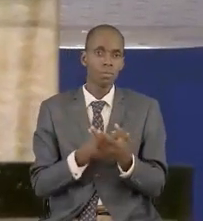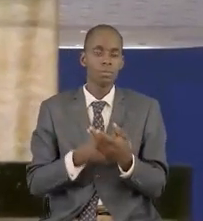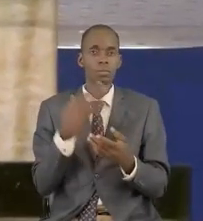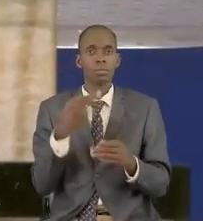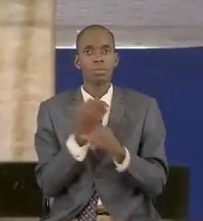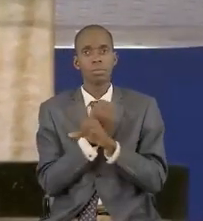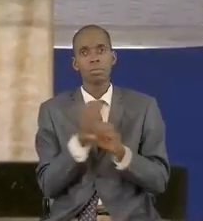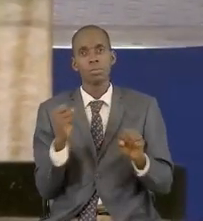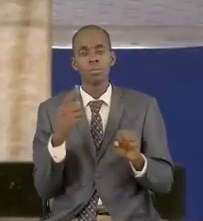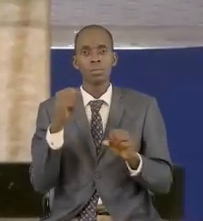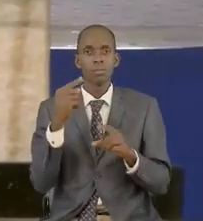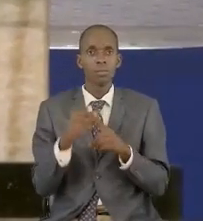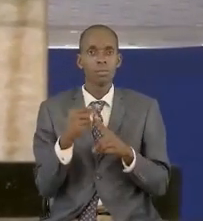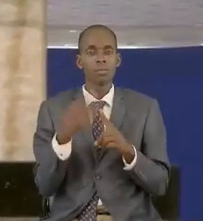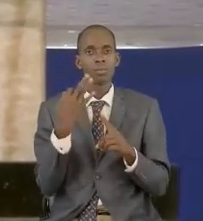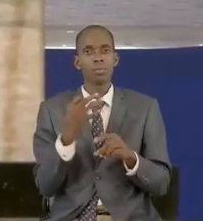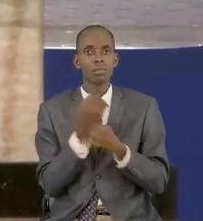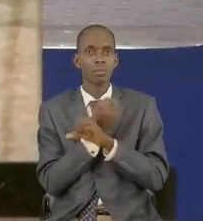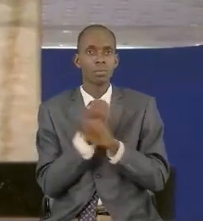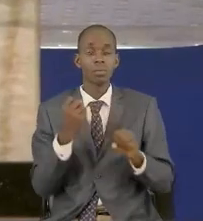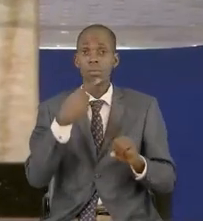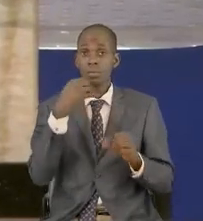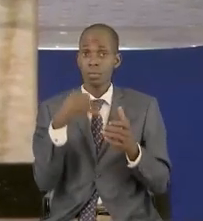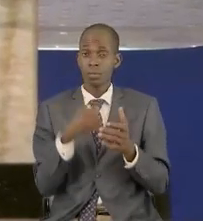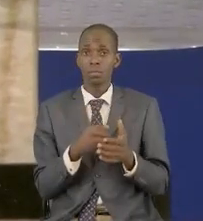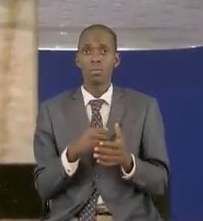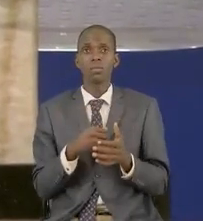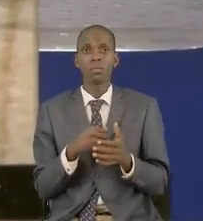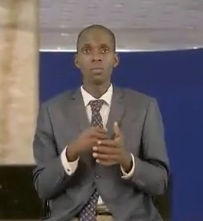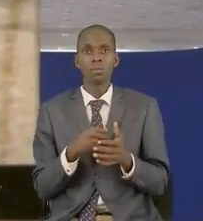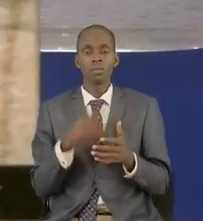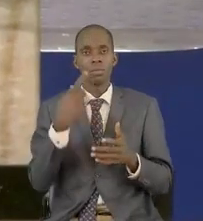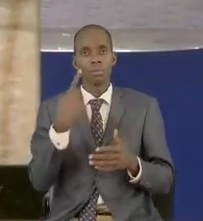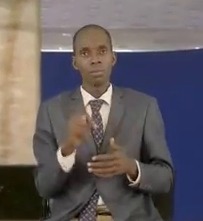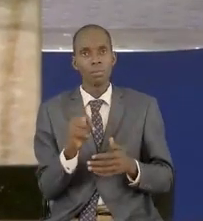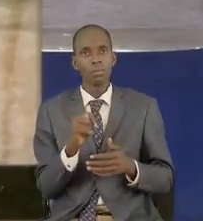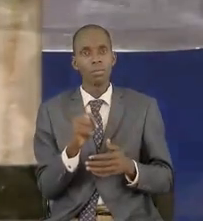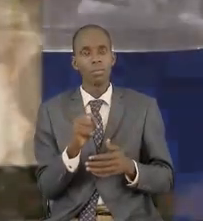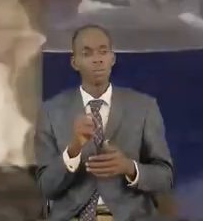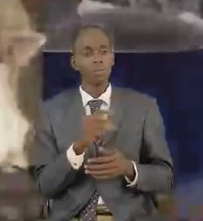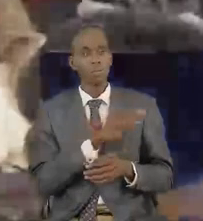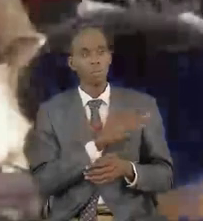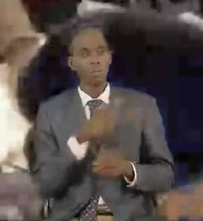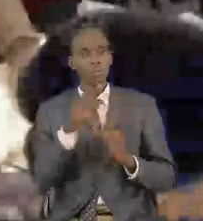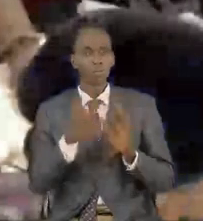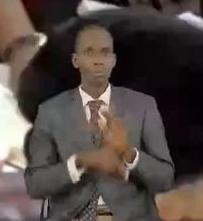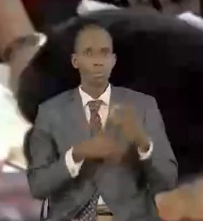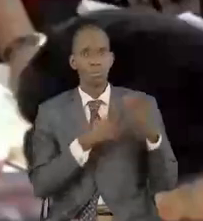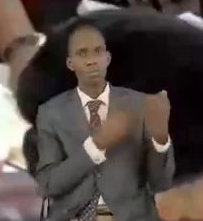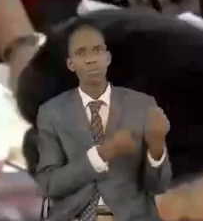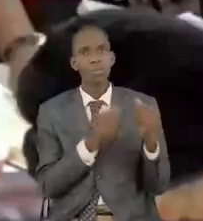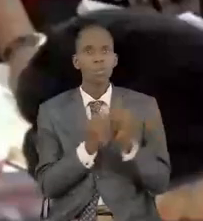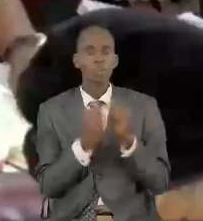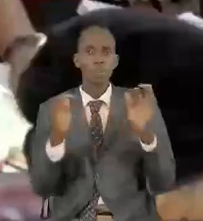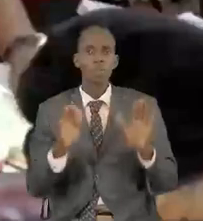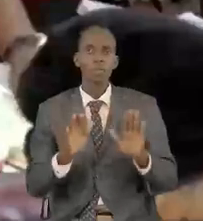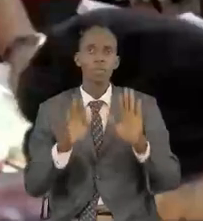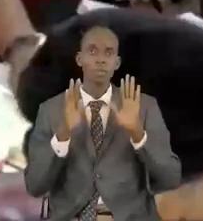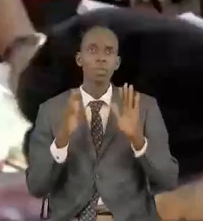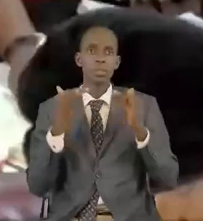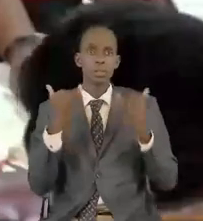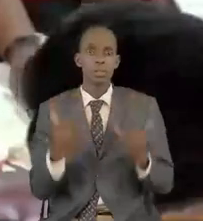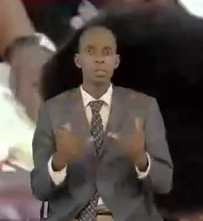salut déclarait cela avec audace avec assurance et sans crainte nous